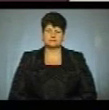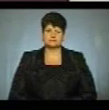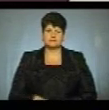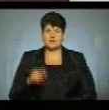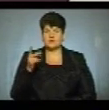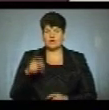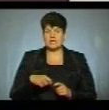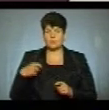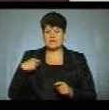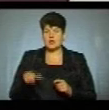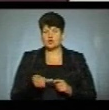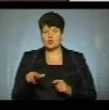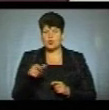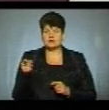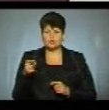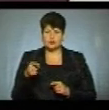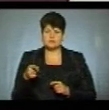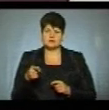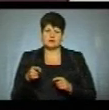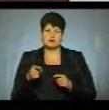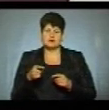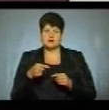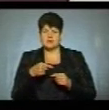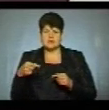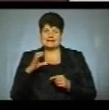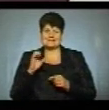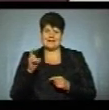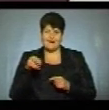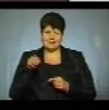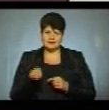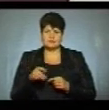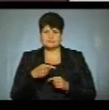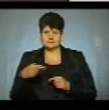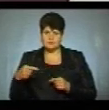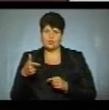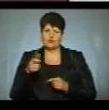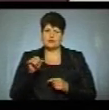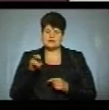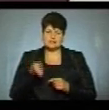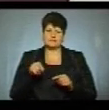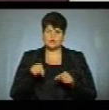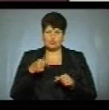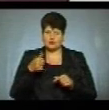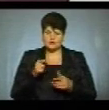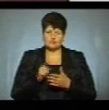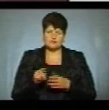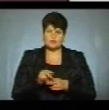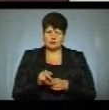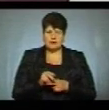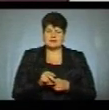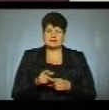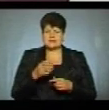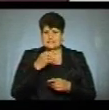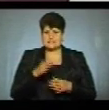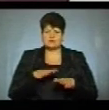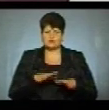Півтора кілометра дороги Тернопіль-Скалат-Гусятин має відремонтувати служба автодоріг області цього року. Про це сьогодні повідомив заступник начальника